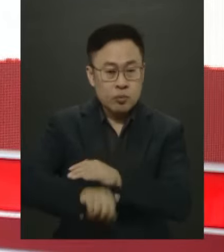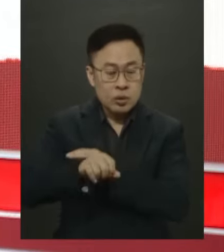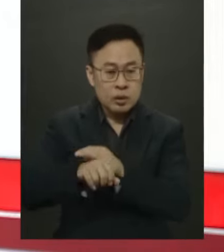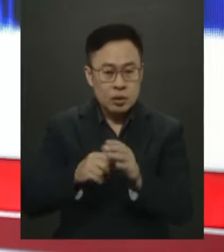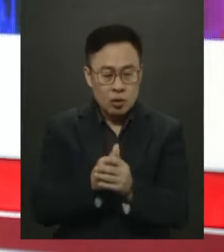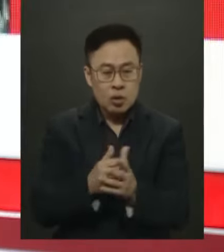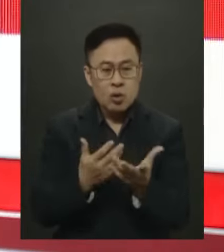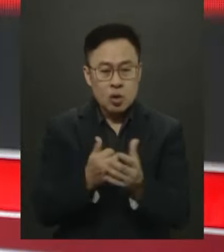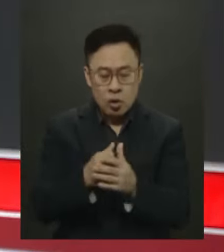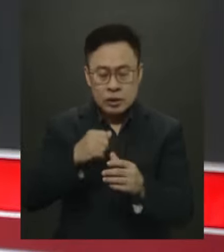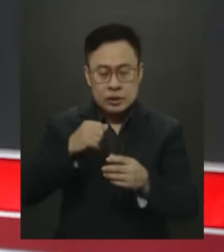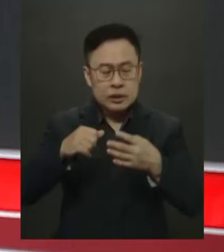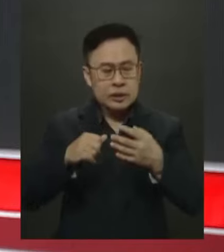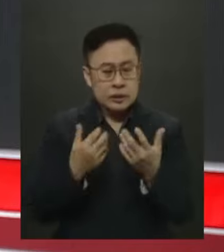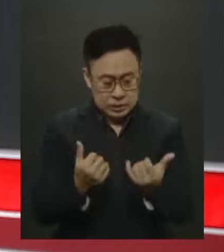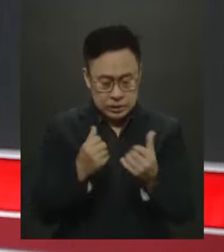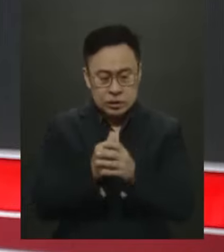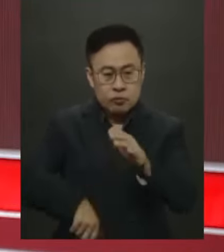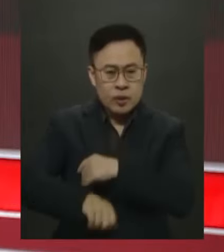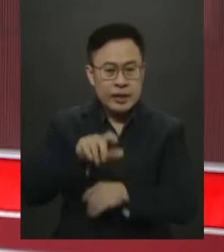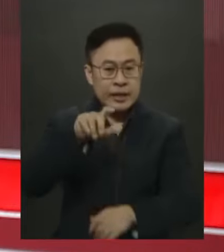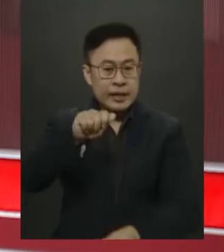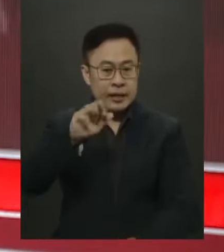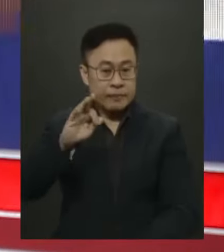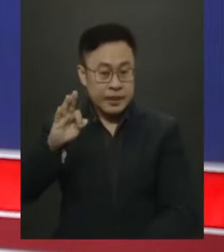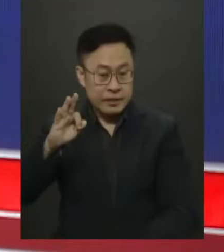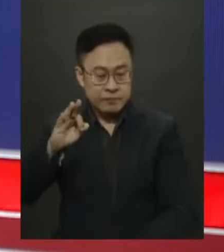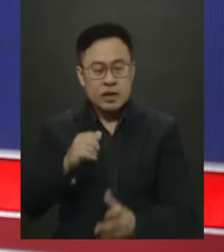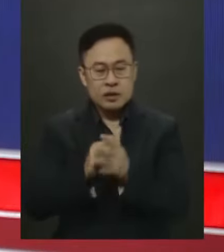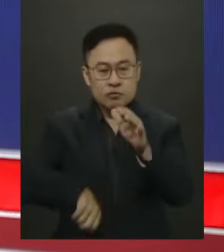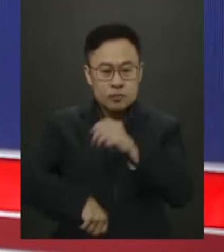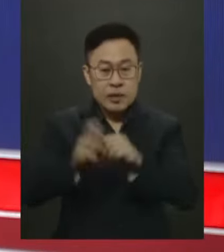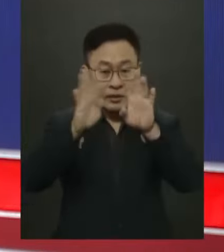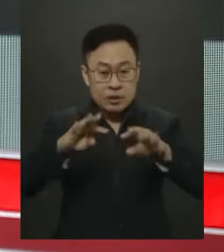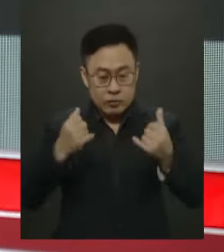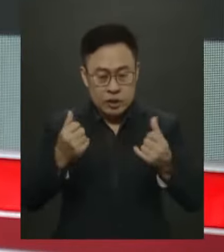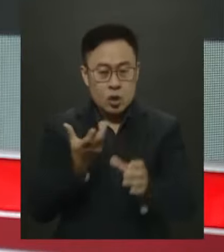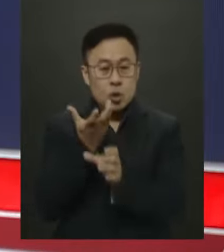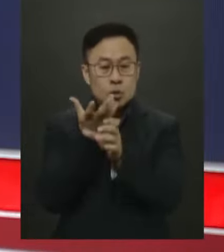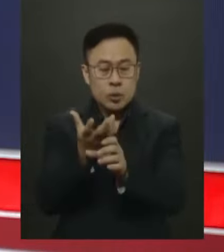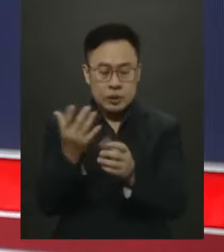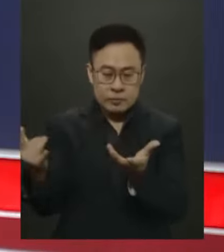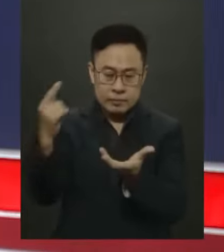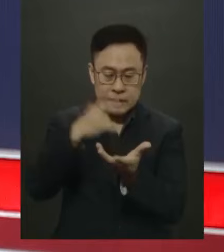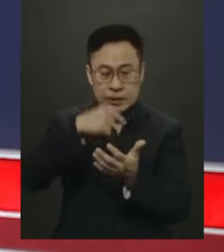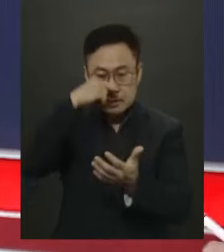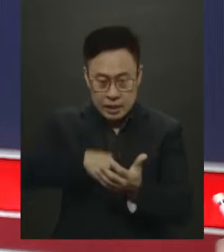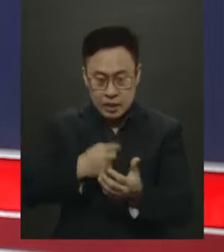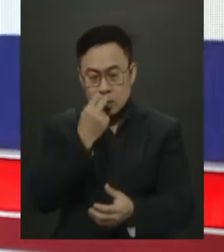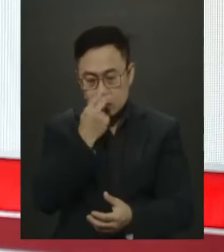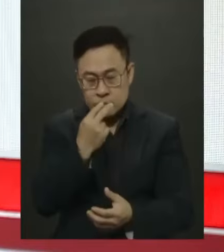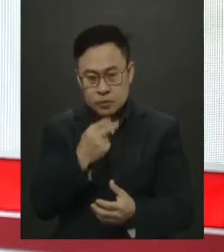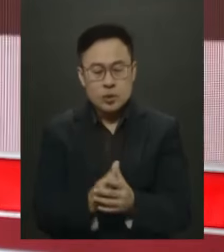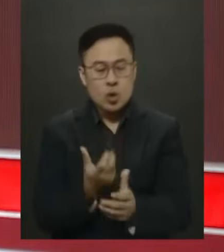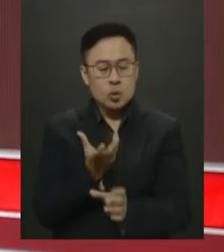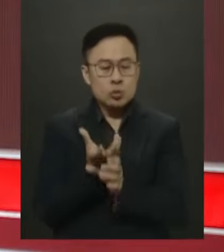ครับที่ฝ่ายจัดเนี่ยเขาได้เอาถ้วยรางวัลฮะมาโชว์ตัวมาเดินสายโชว์ซึ่งจะมาโชว์ที่เมืองไทยเป็นครั้งแรกไปดูบรรยากาศการโ